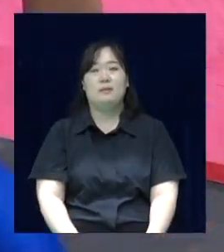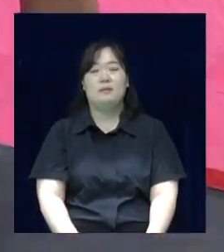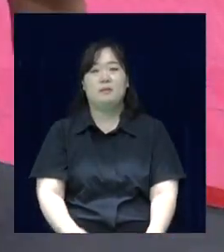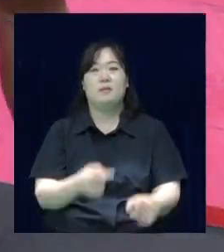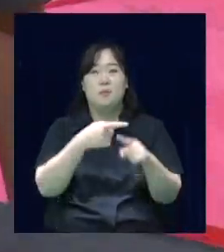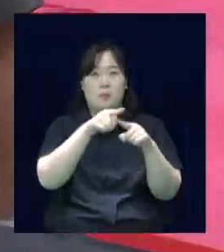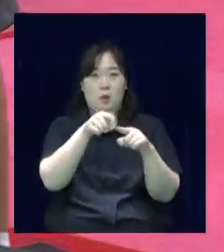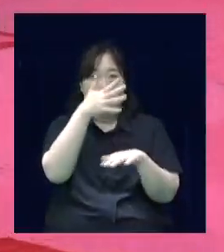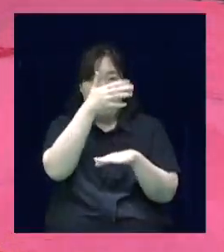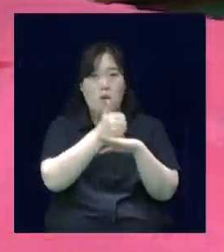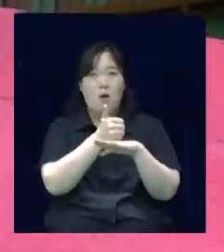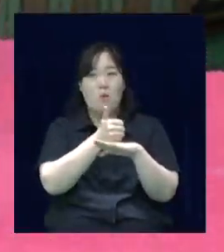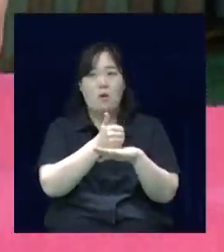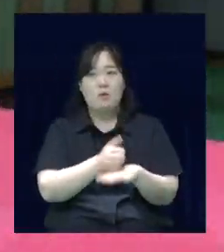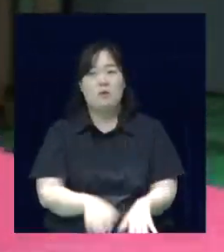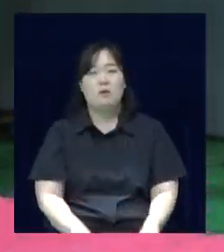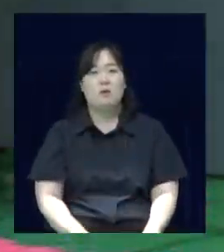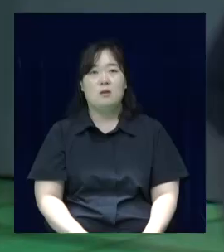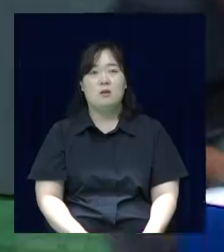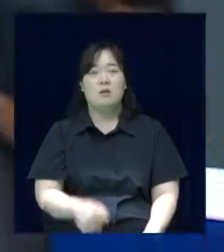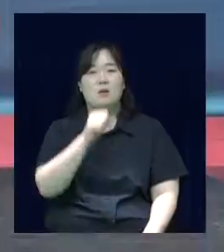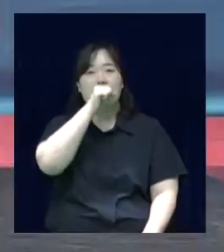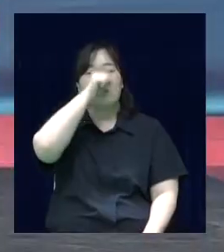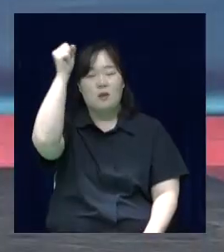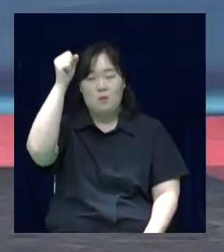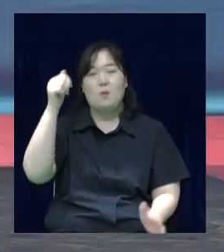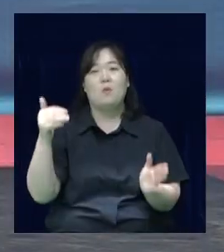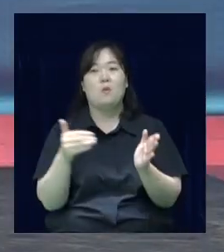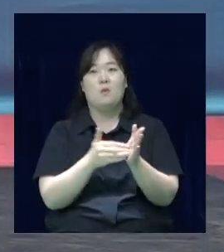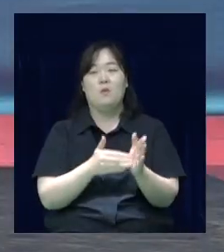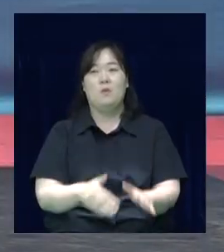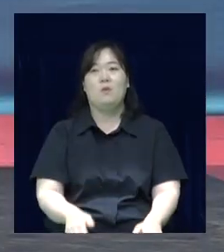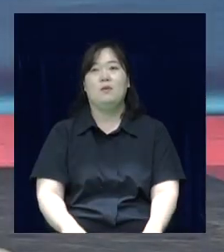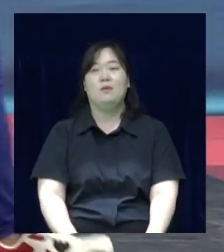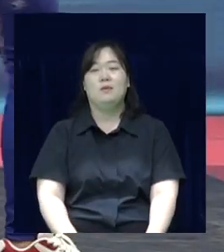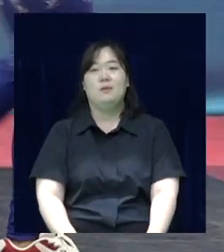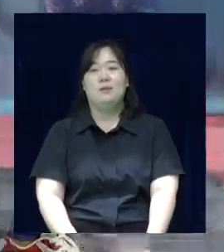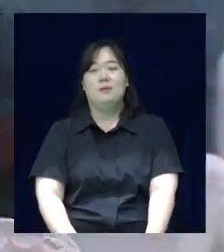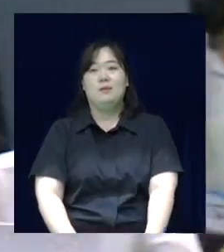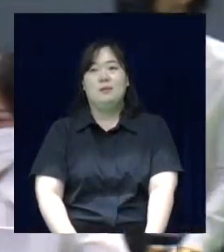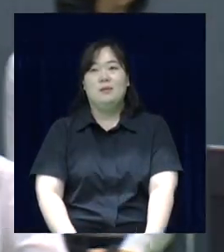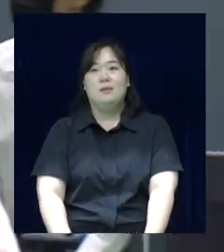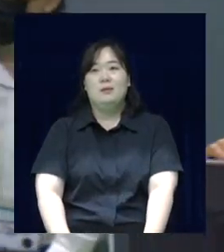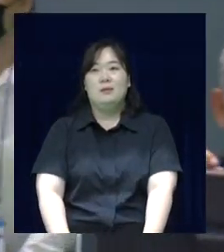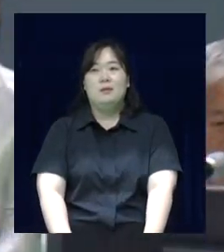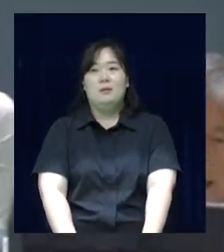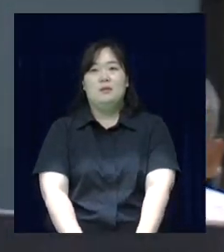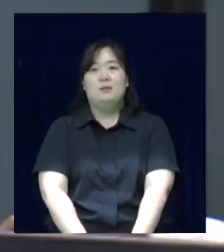판정 살펴보도록 하겠고요. 세 명의 심판 네. 모두 성공을 선언했습니다.